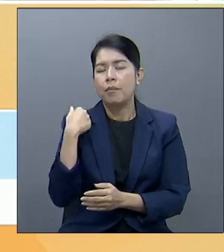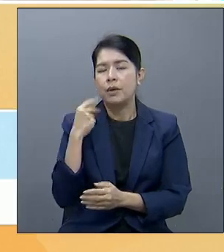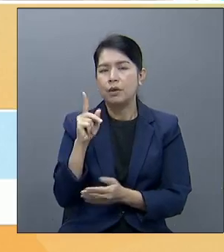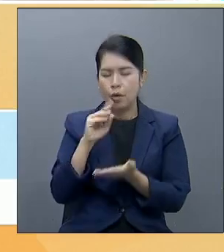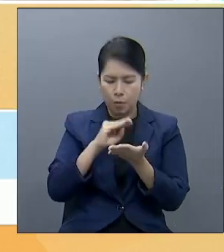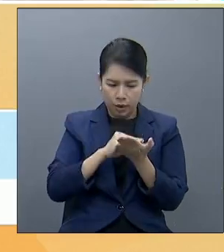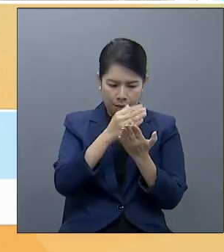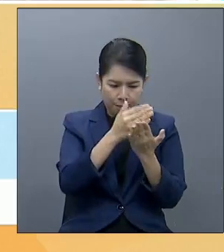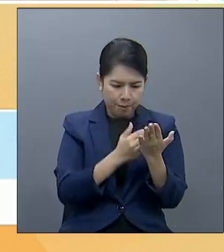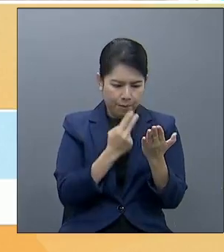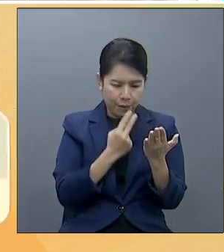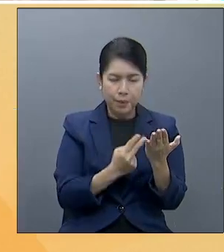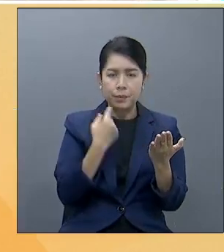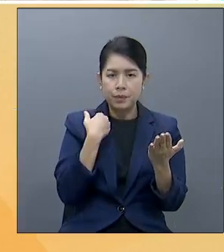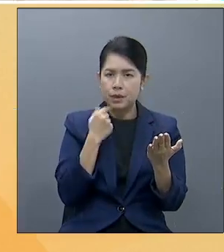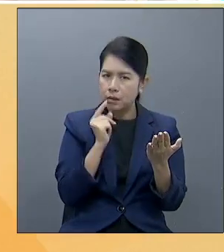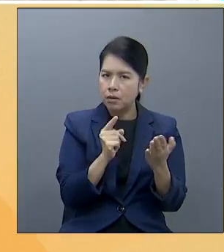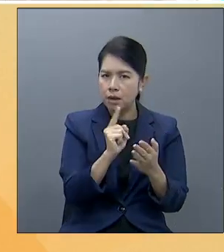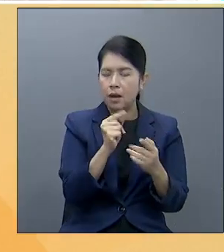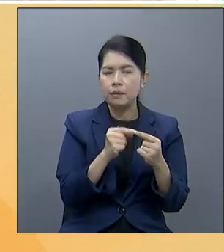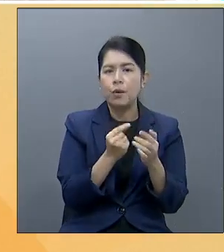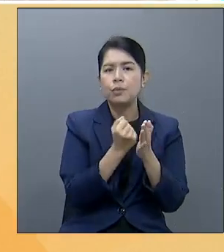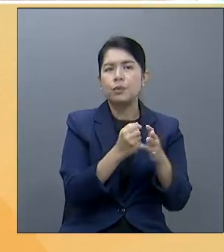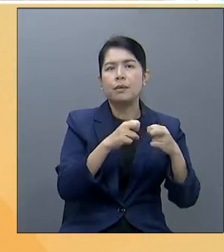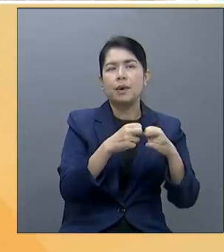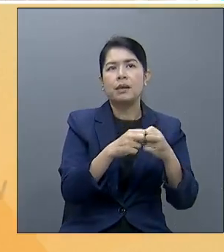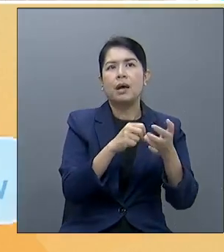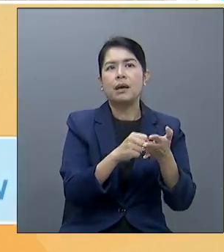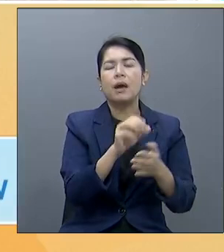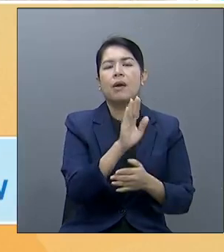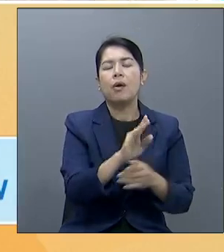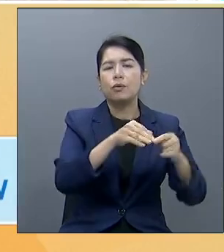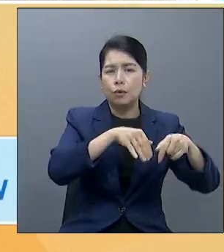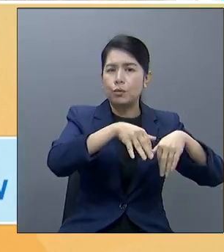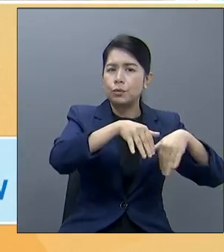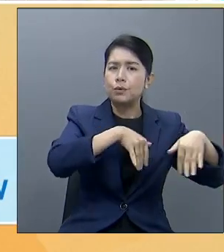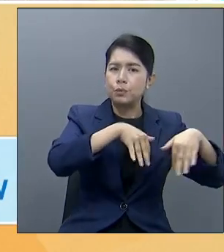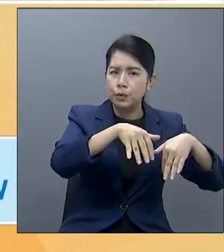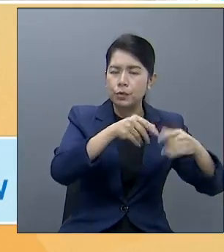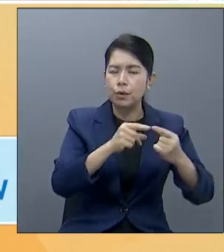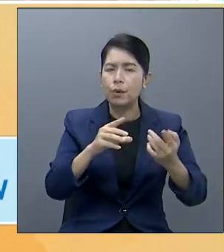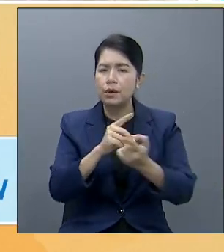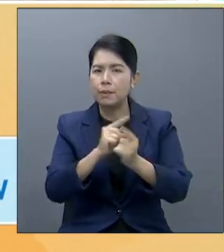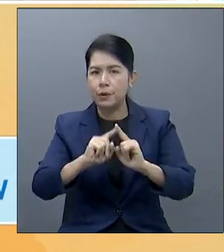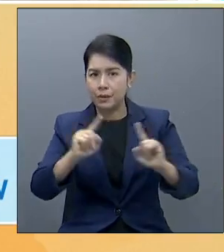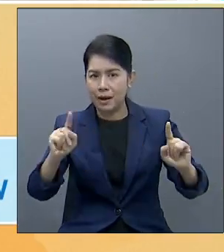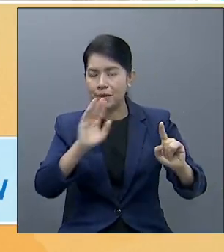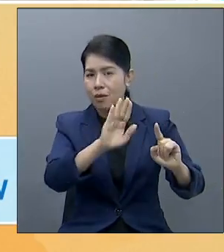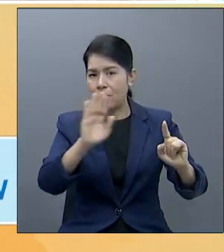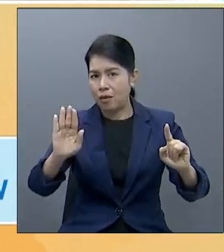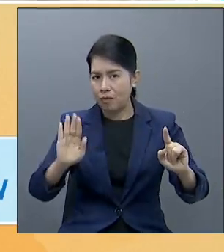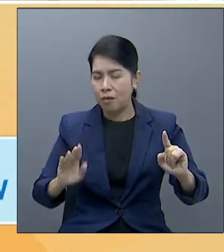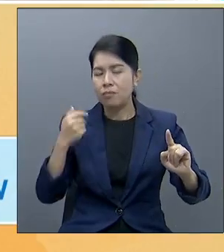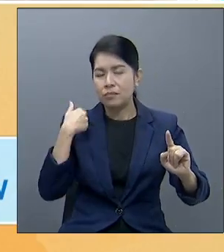ก็พบว่าอ๋อมันจะต้องมีการช่วยกันแก้ปัญหาในวิถีของแต่ละชุมชนวัฒนธรรมแต่ละชุมชนไม่เหมือนกันก็จะแก้ใน